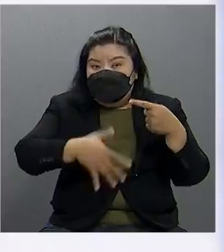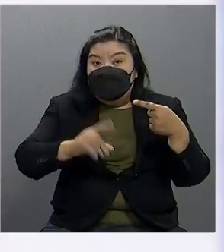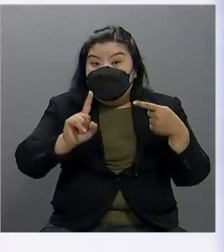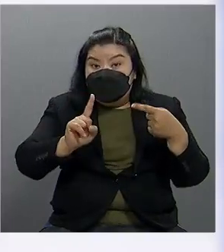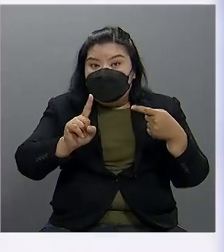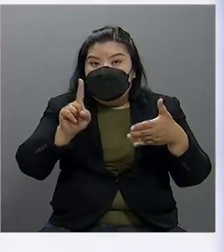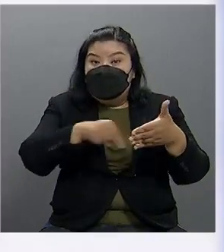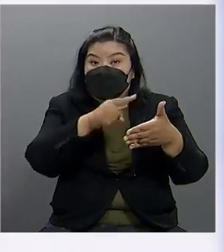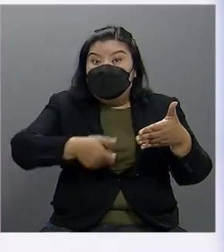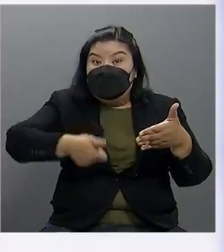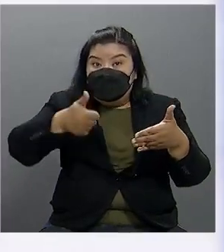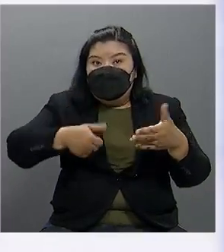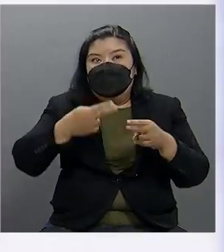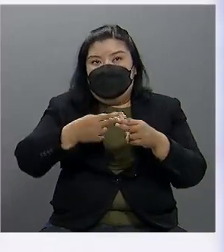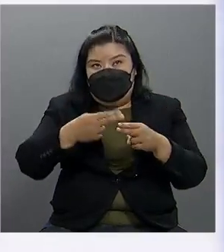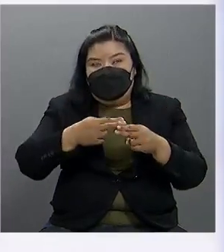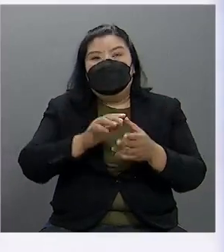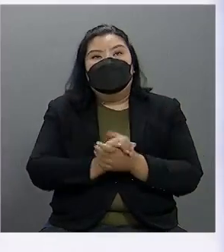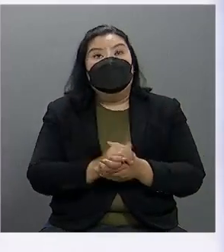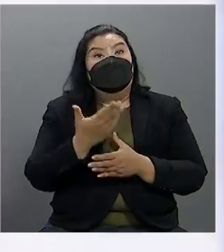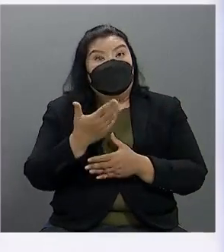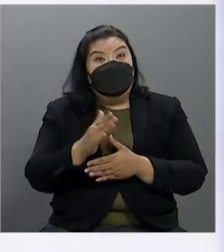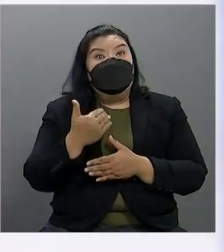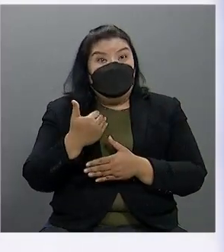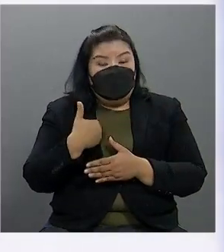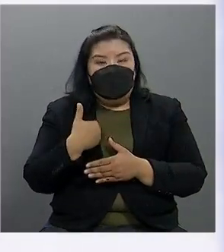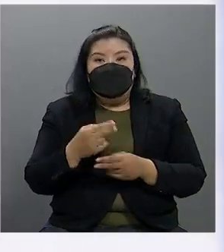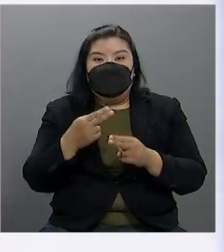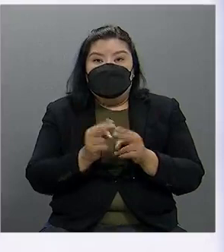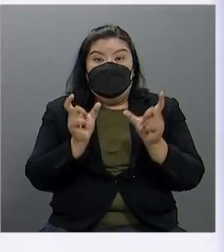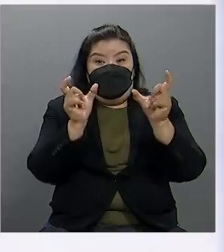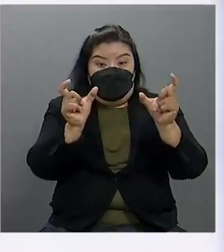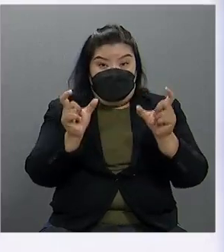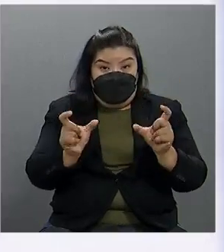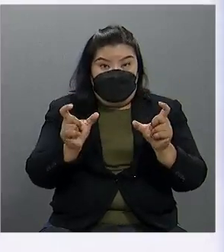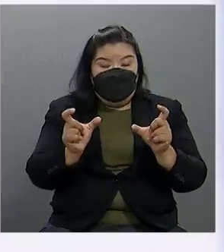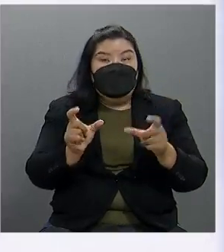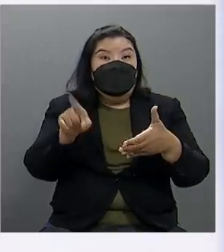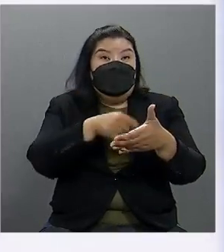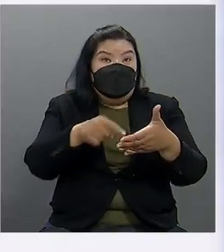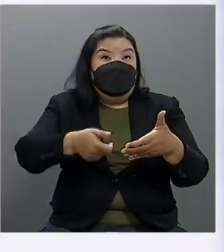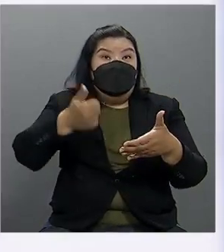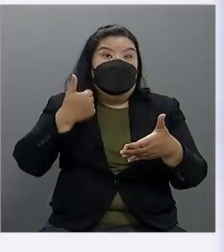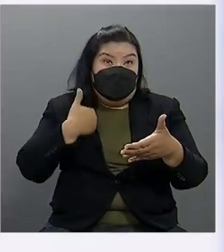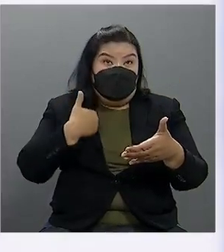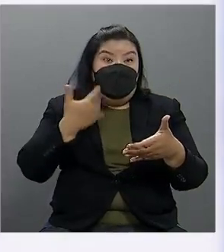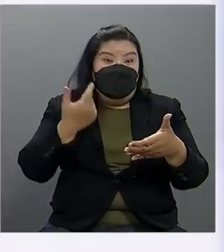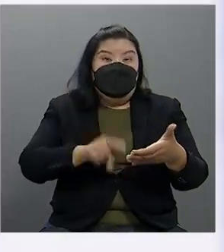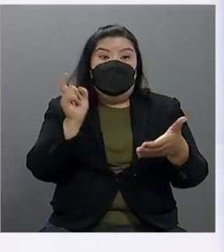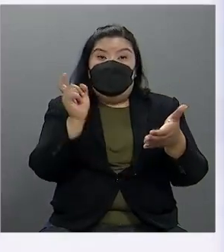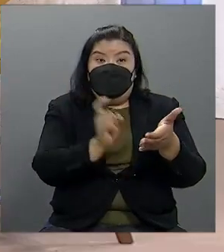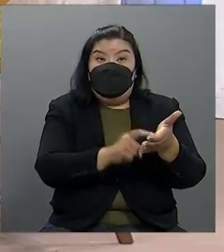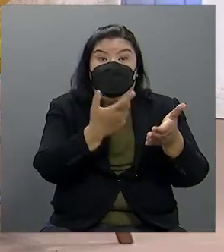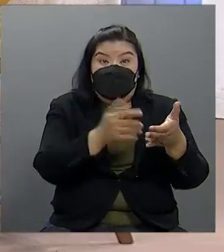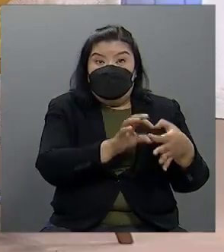ะแล้วก็นี่ค่ะตรวจสอบผู้มีสิทธิ์เลือกตั้งท้องถิ่นหลังจากนั้นเนี่ยลิงก์จะพาคุณผู้ชมไปกรอกเลขบัตรประชาช